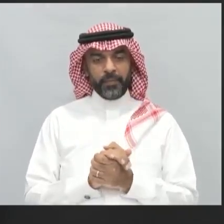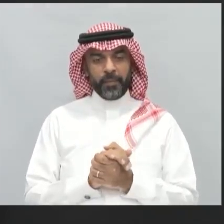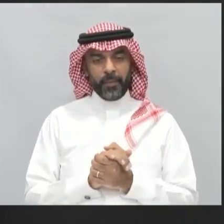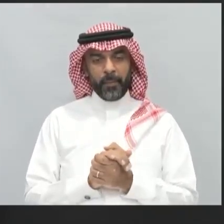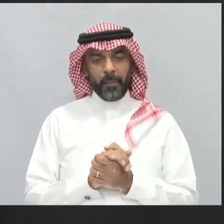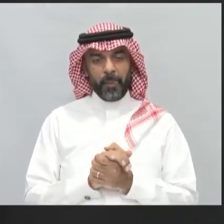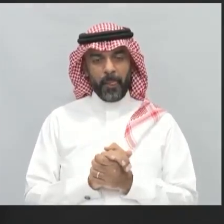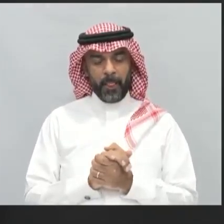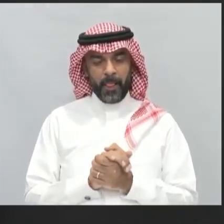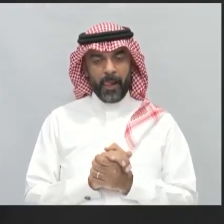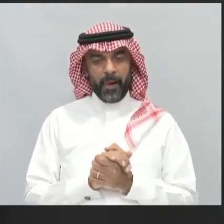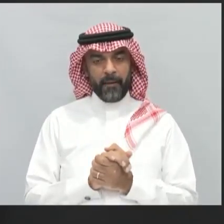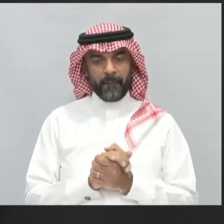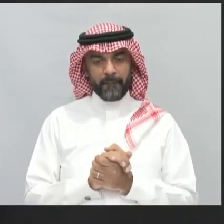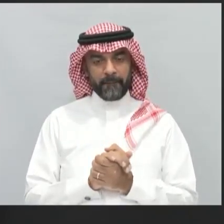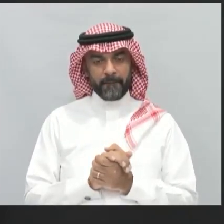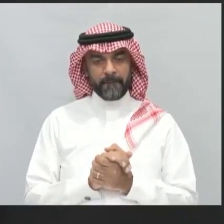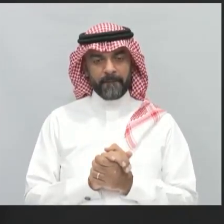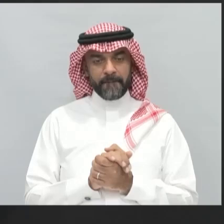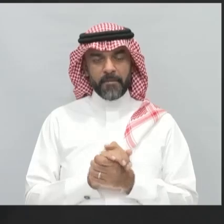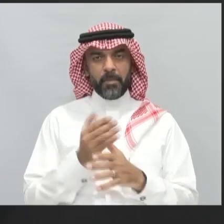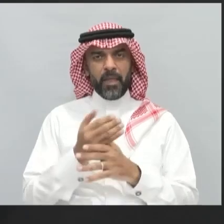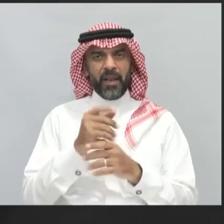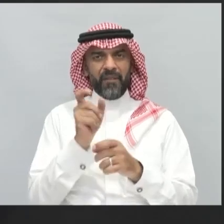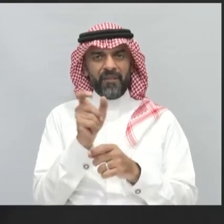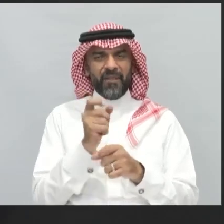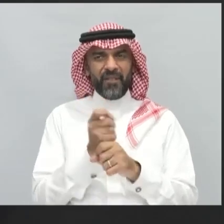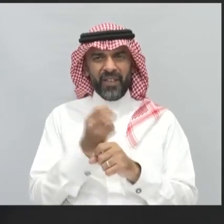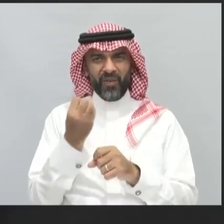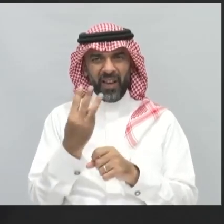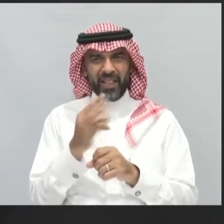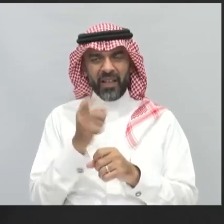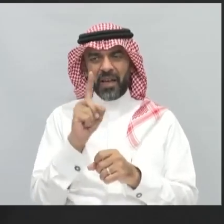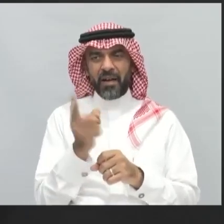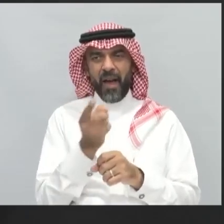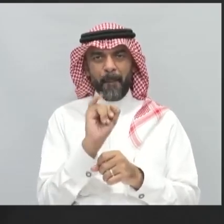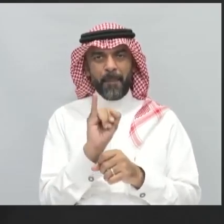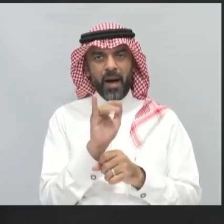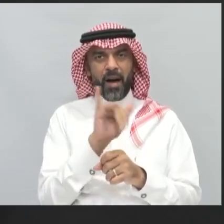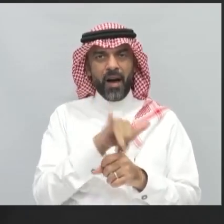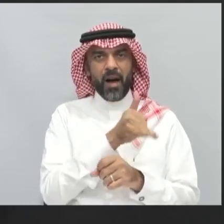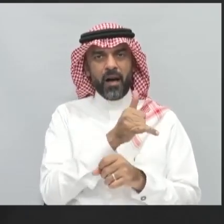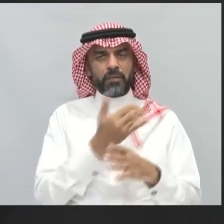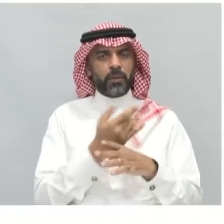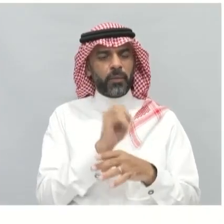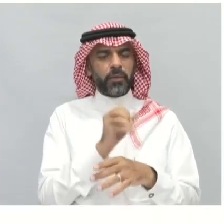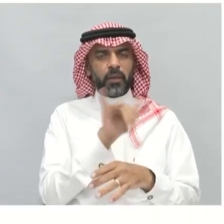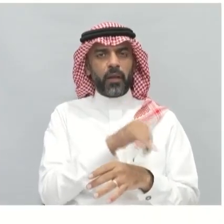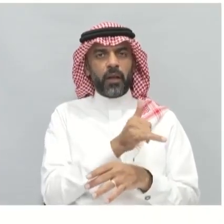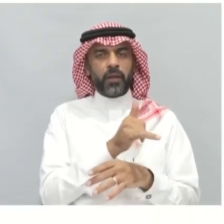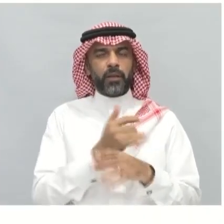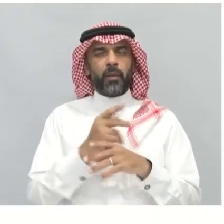بان الاصليا فرسمت في الفعل الماضي رمى رسمت الالف اللينه على صوره ياء غير منقوطه